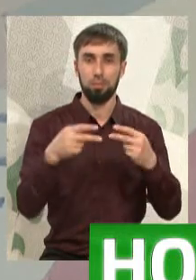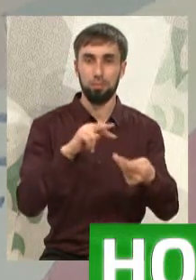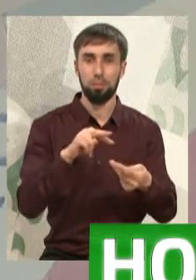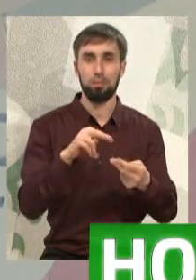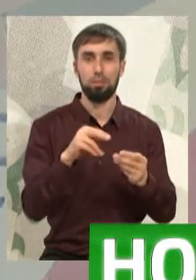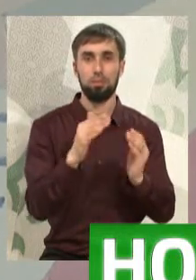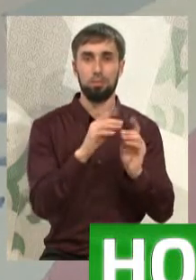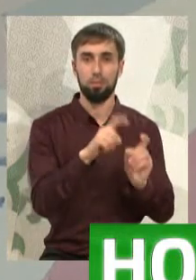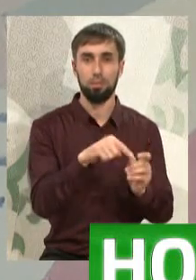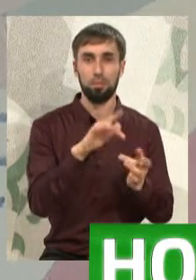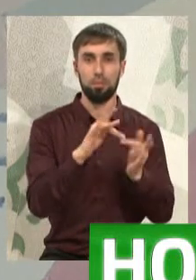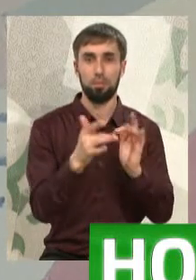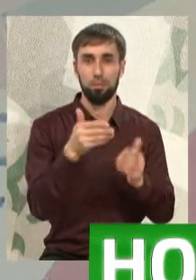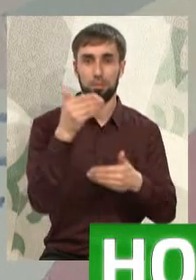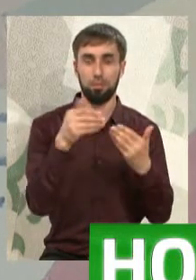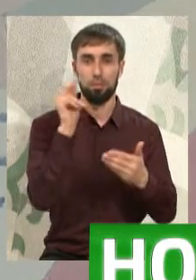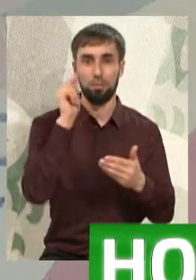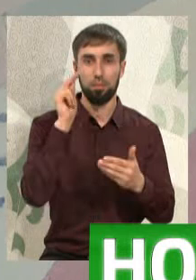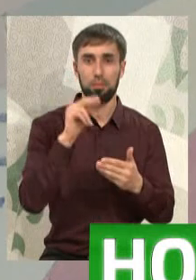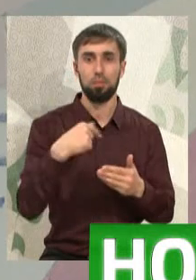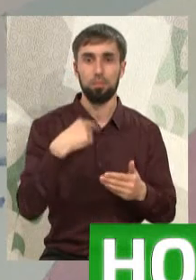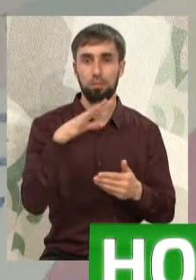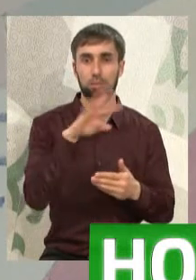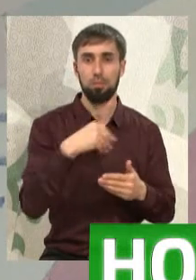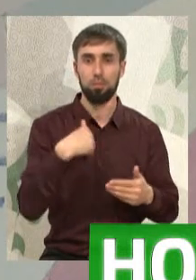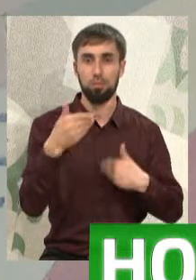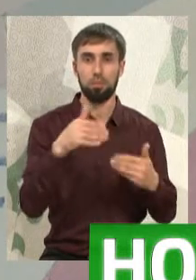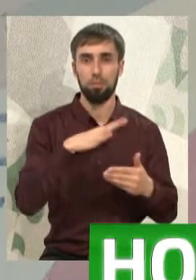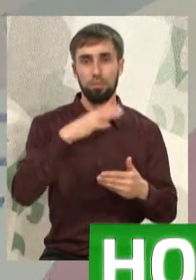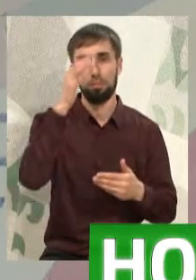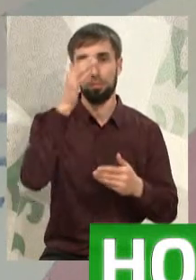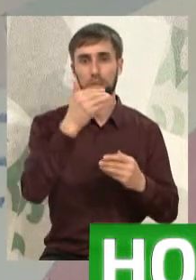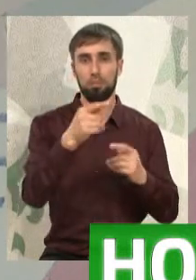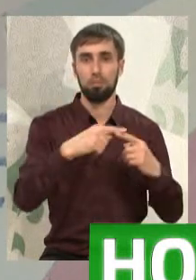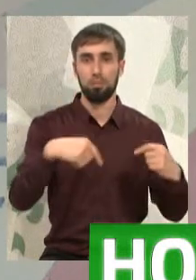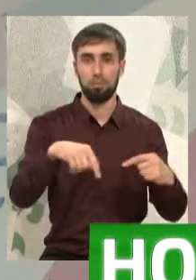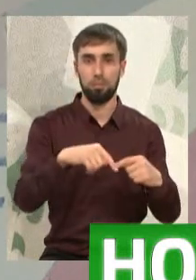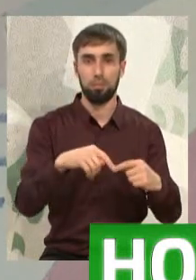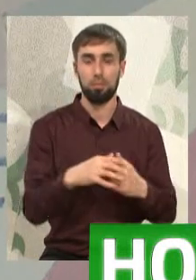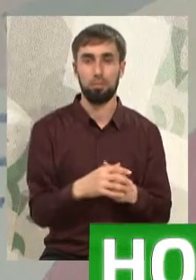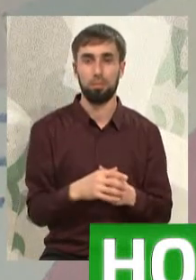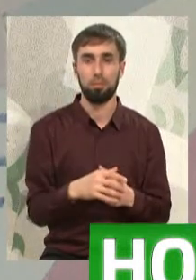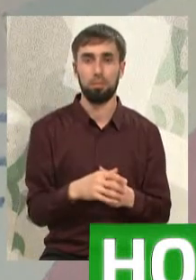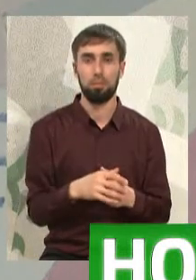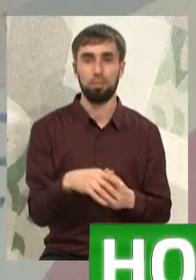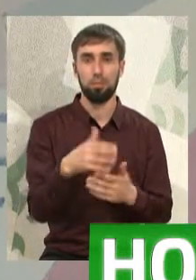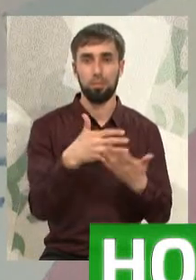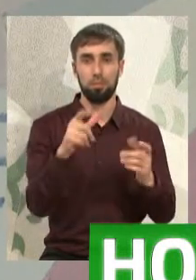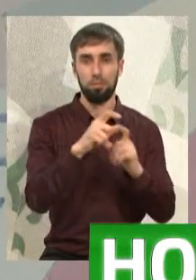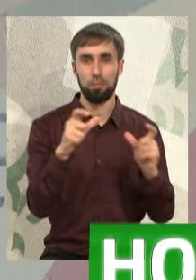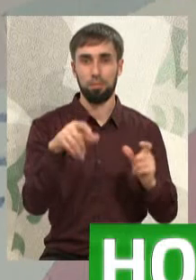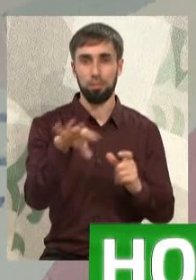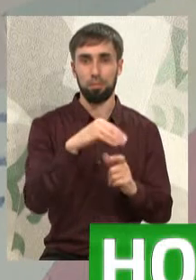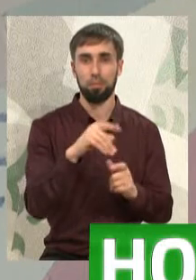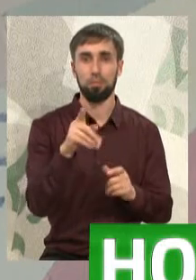обучение. Мы направили рекомендации по образовательным организациям, рекомендовали несколько учебных платформ, на